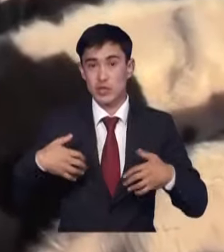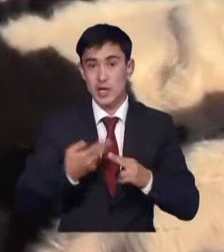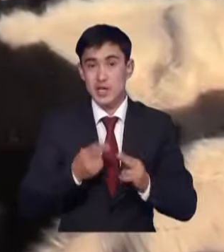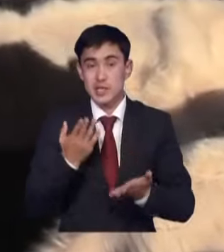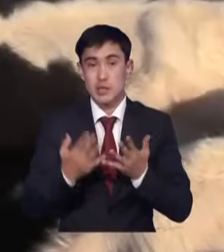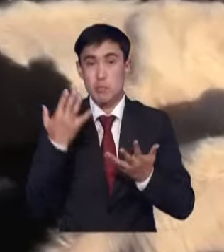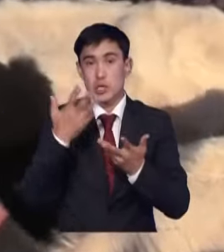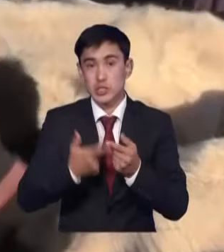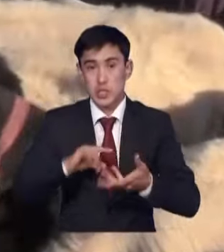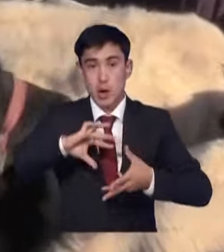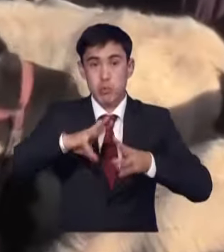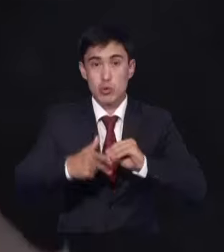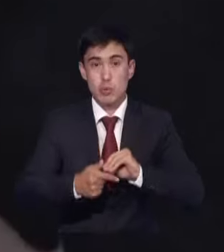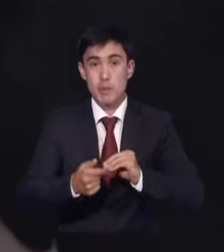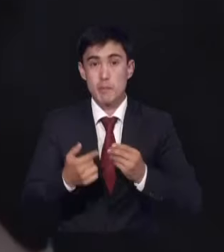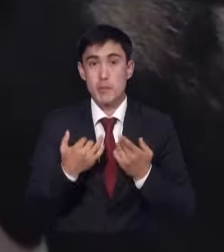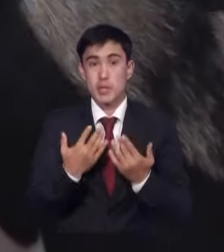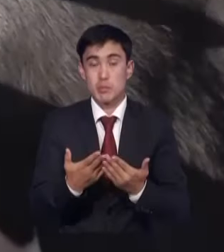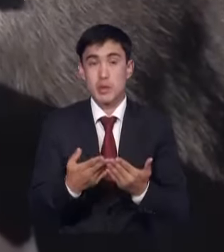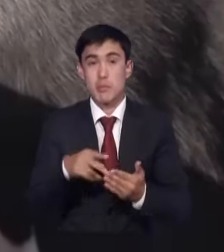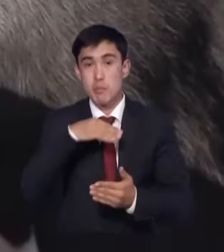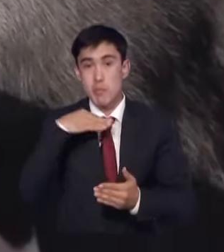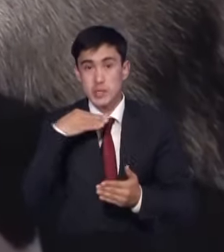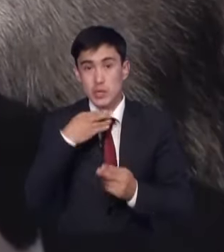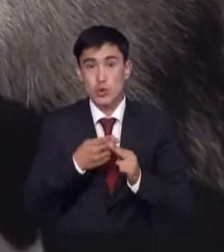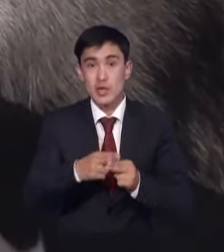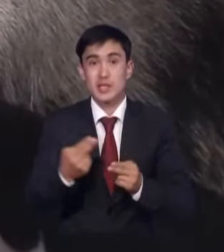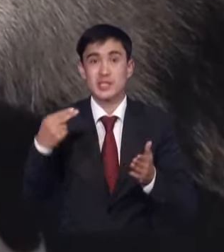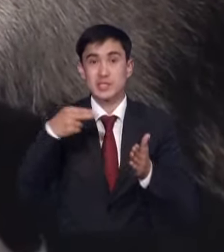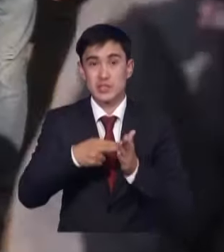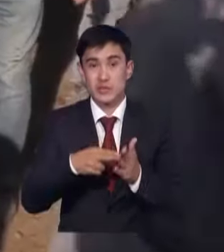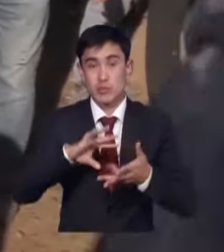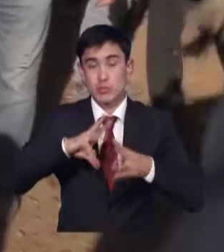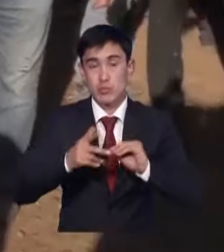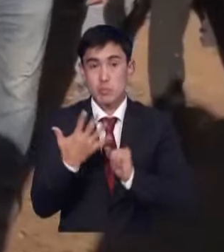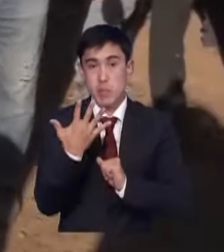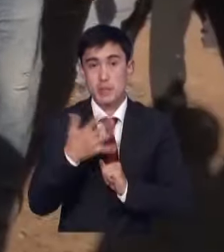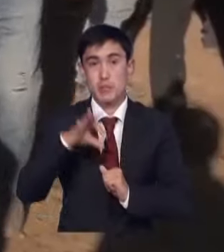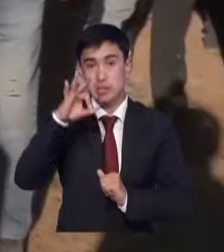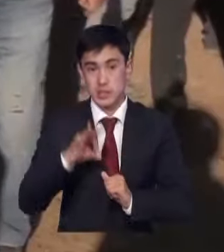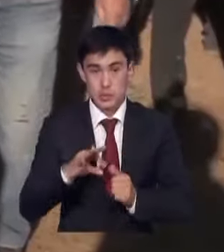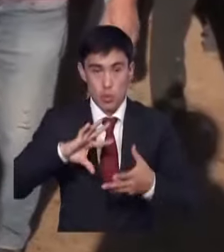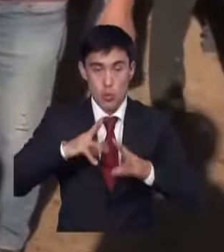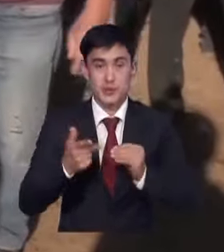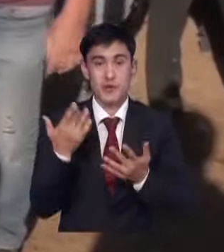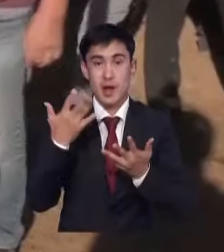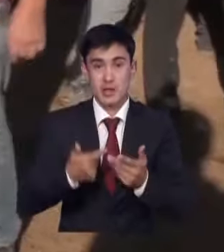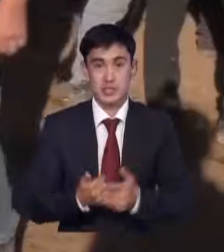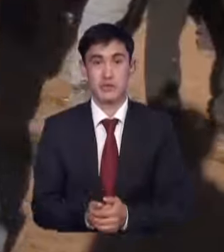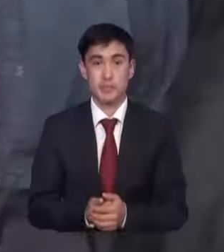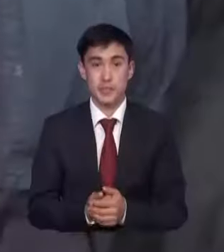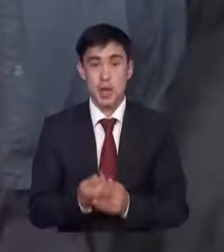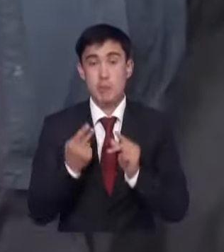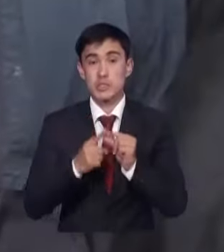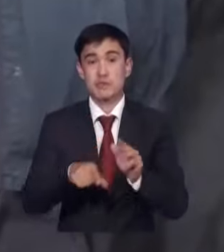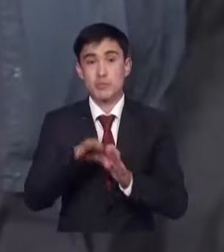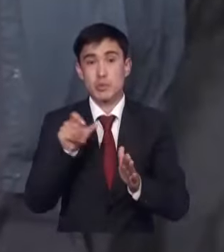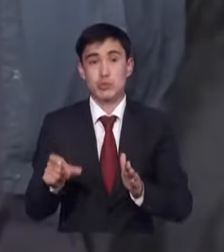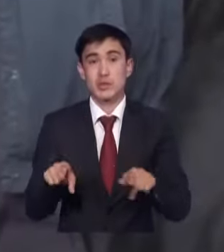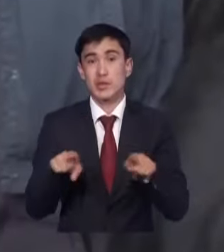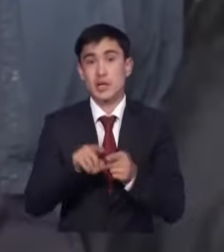Если посчитать объемы потребления и экспорта мяса, то эта цифра составляет всего 5% от общего количества. По